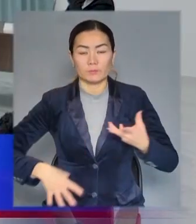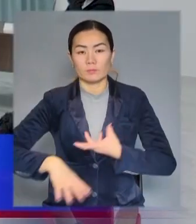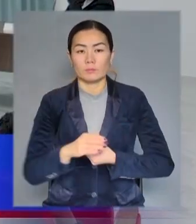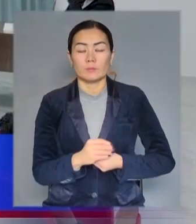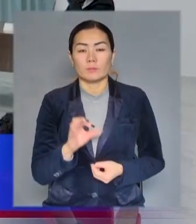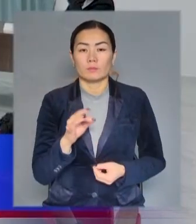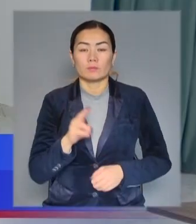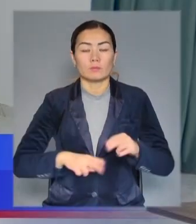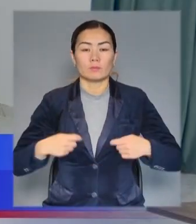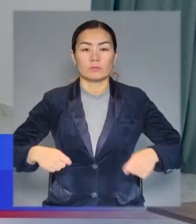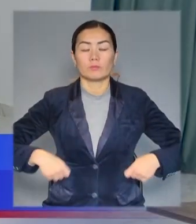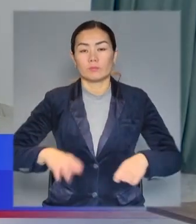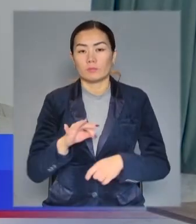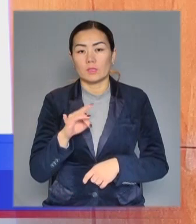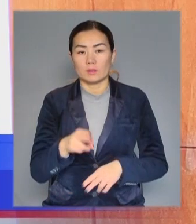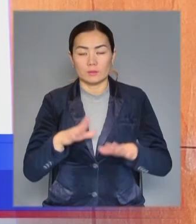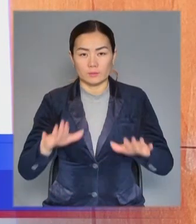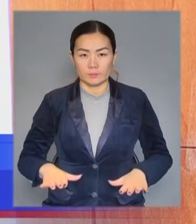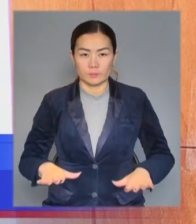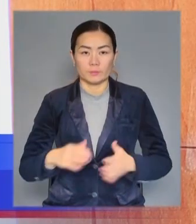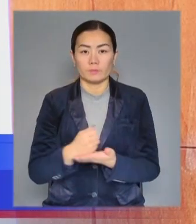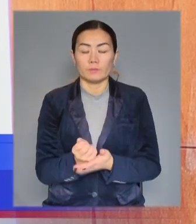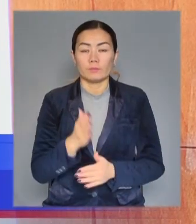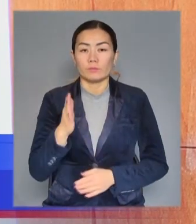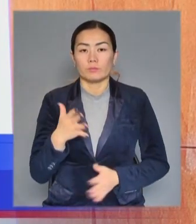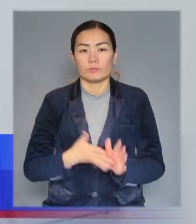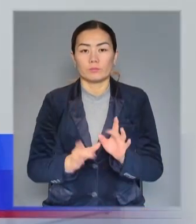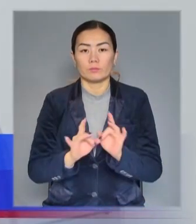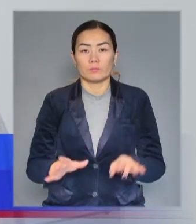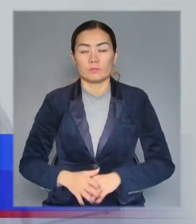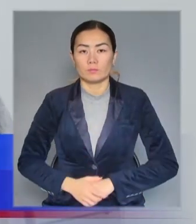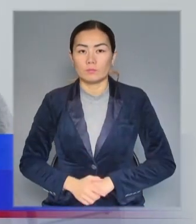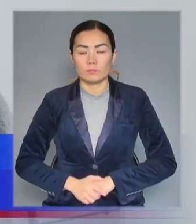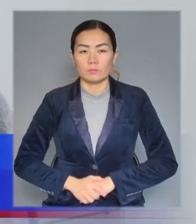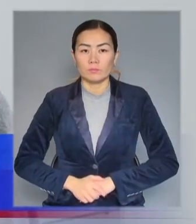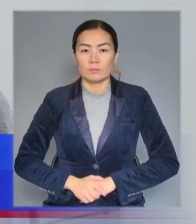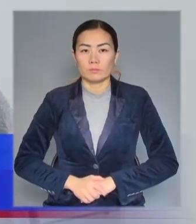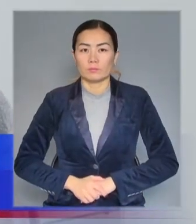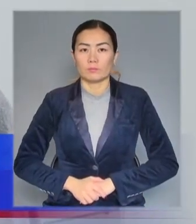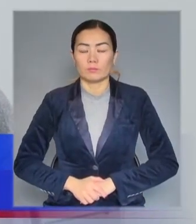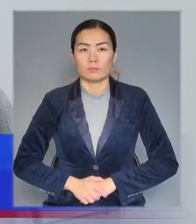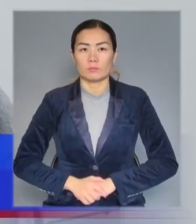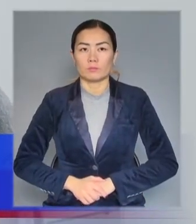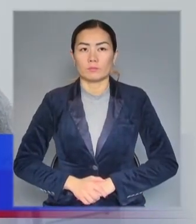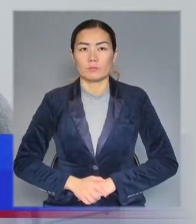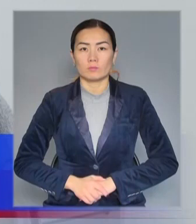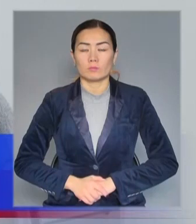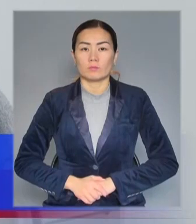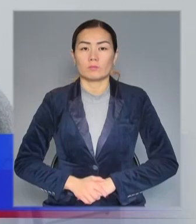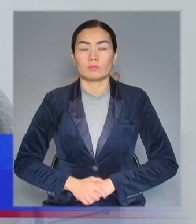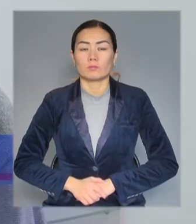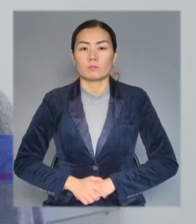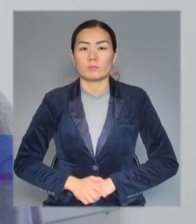жәдігерлер Сарайшықта саудагерлер, саяхатшылар тоқтаған орын деуге негіз береді дейді зерттеушілер. Өте биылғы қазба жұмыстары өте нәтижелі болды.